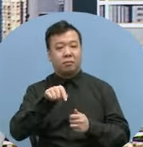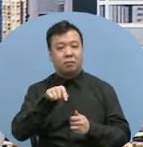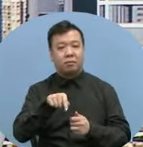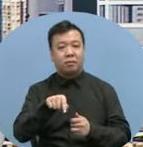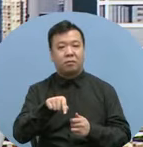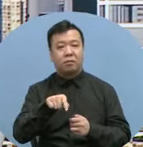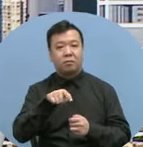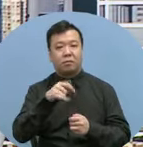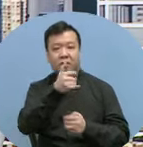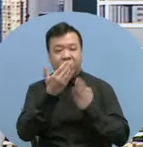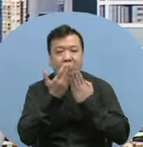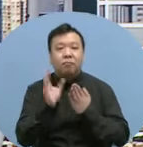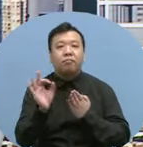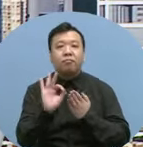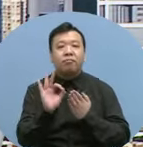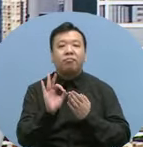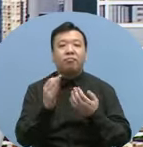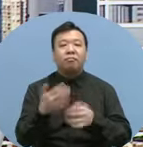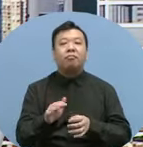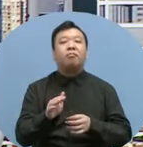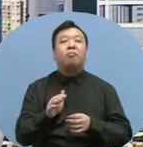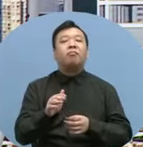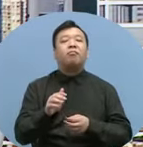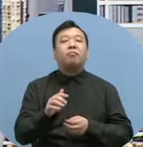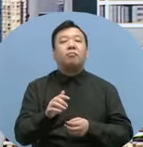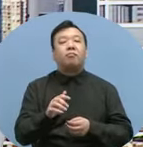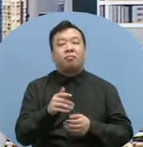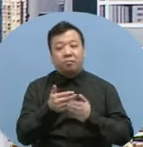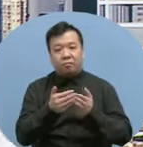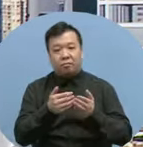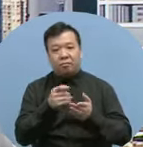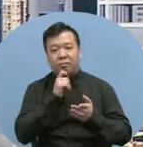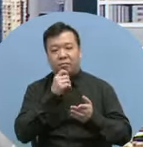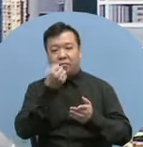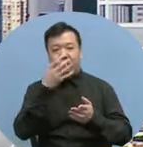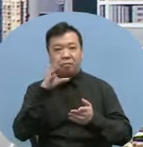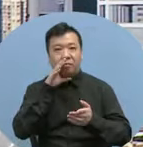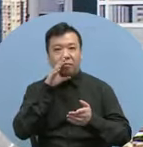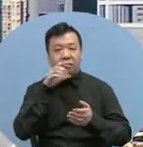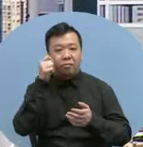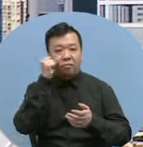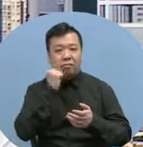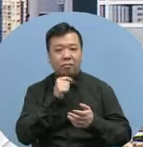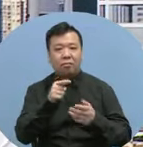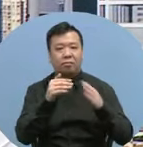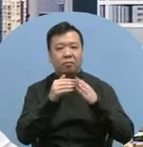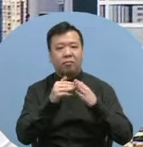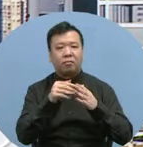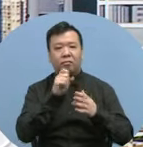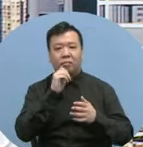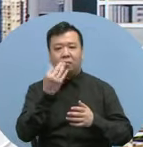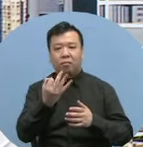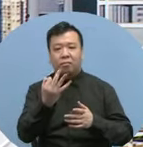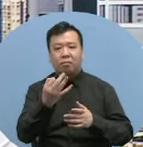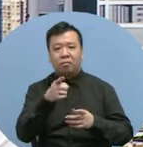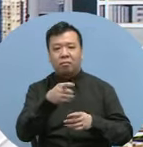係冇翻學嘅。咁另外咧就係之前嗰間港泰護老院啦，仲有3位嗰